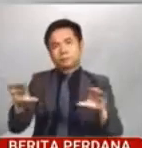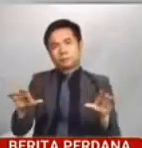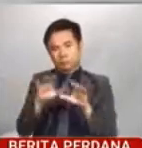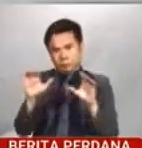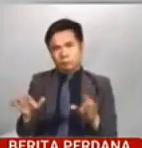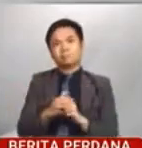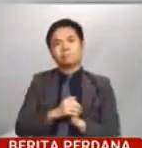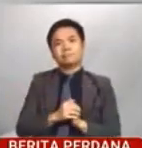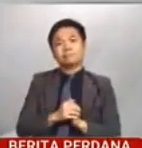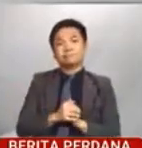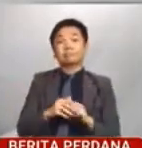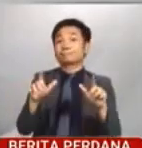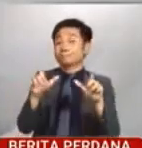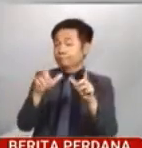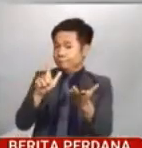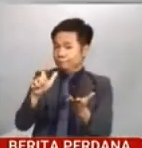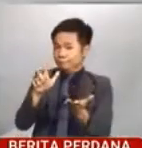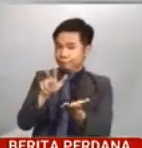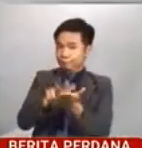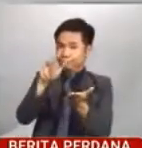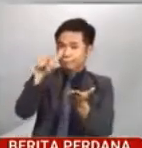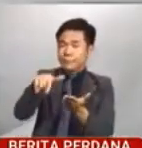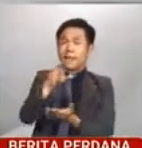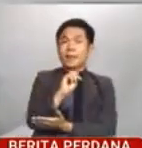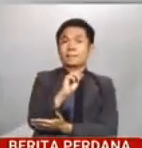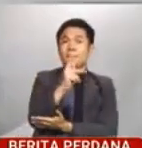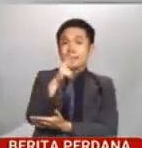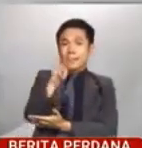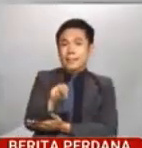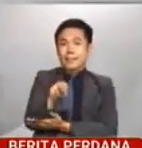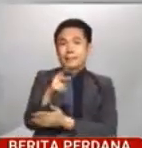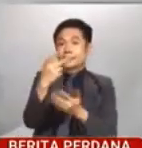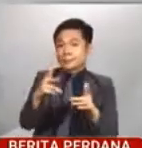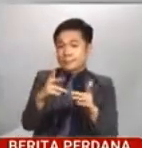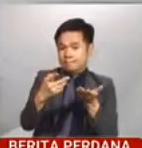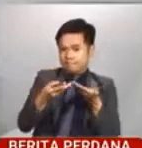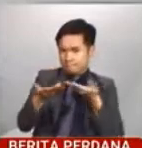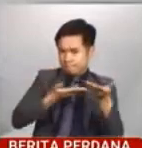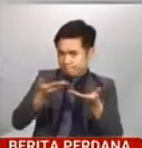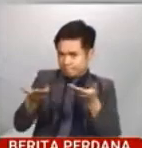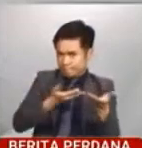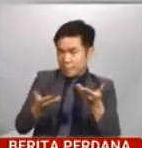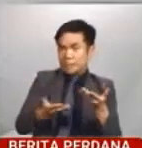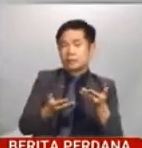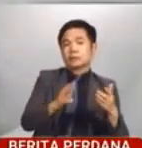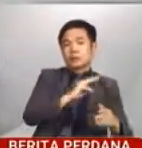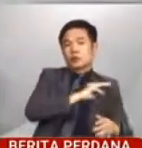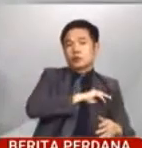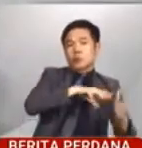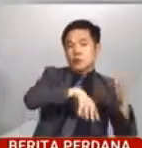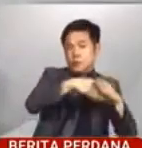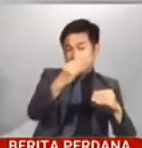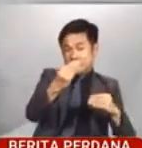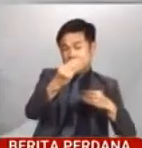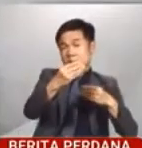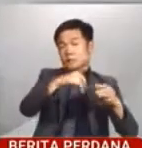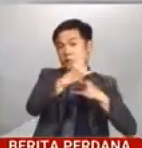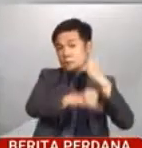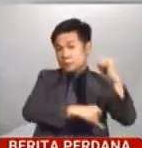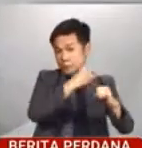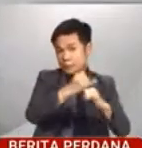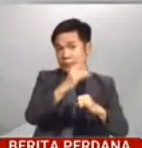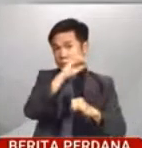pergerakan kelulusan Majlis keselamatan negara MKN selepas perbincangan antara Kementerian perdagangan antarabangsa dan industri